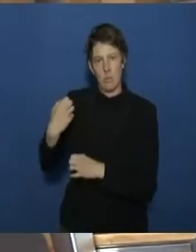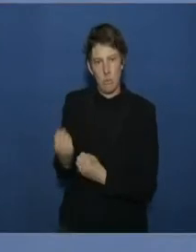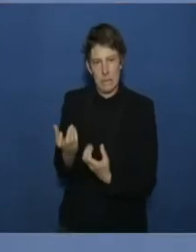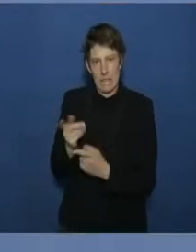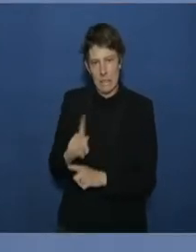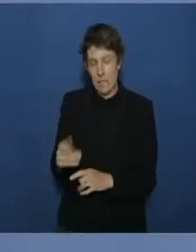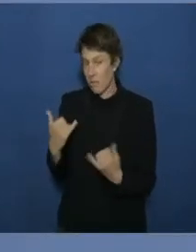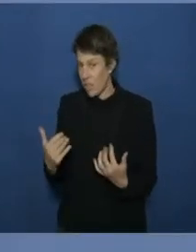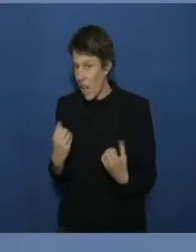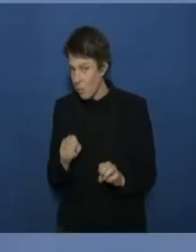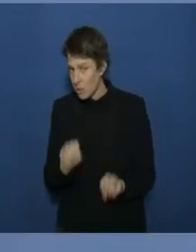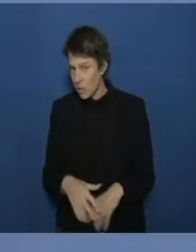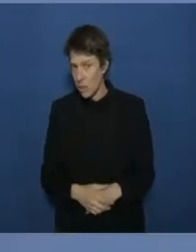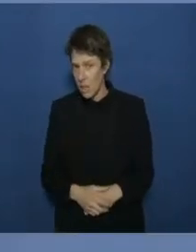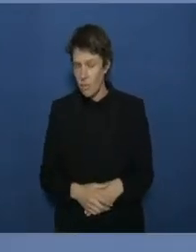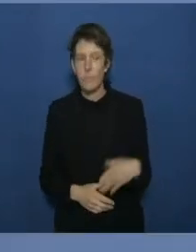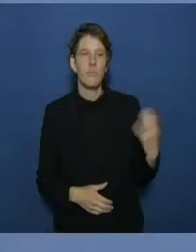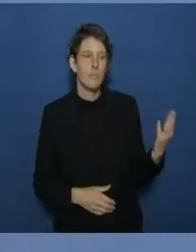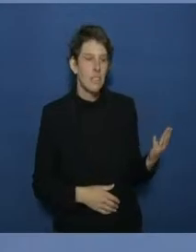Ich kann Ihnen zu